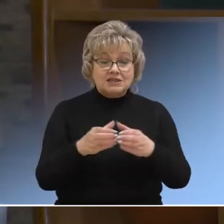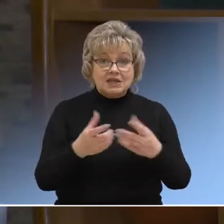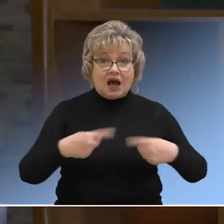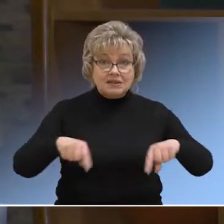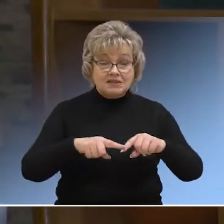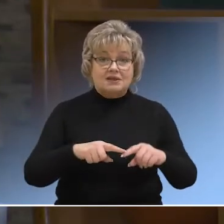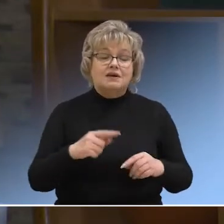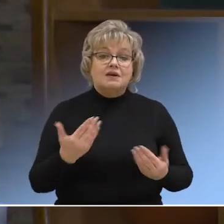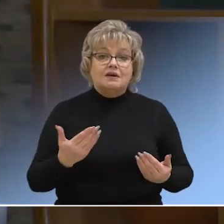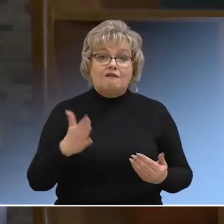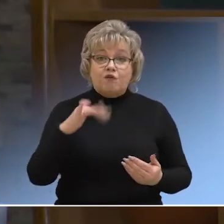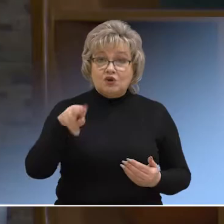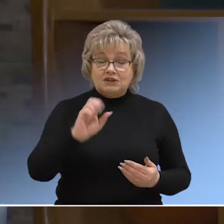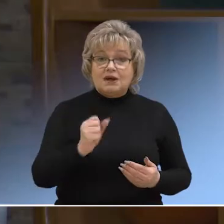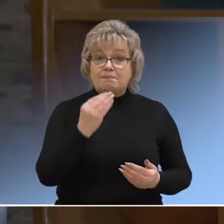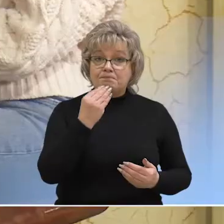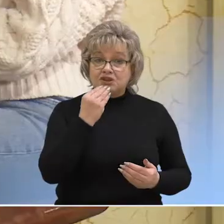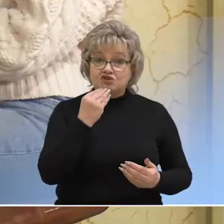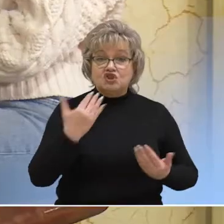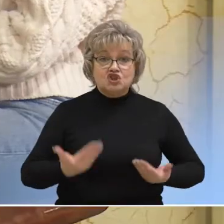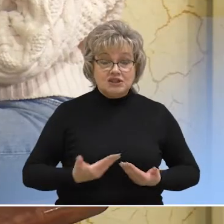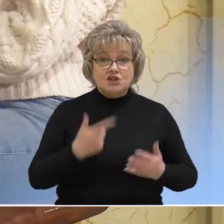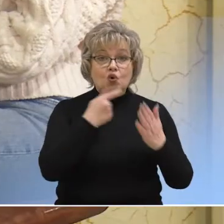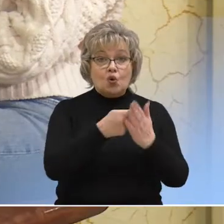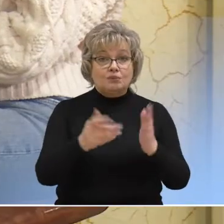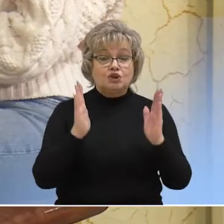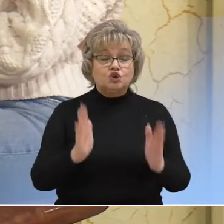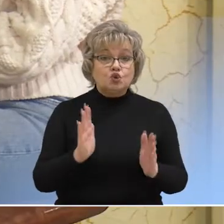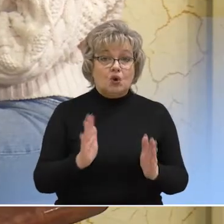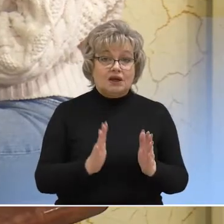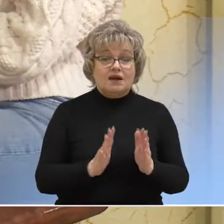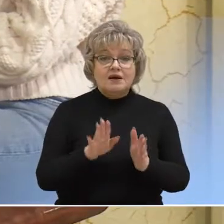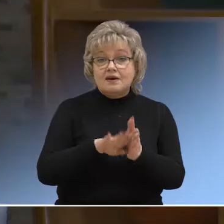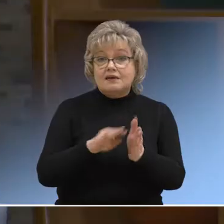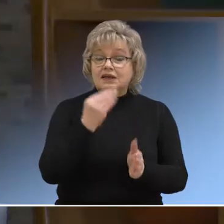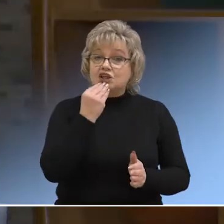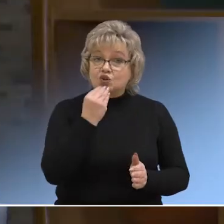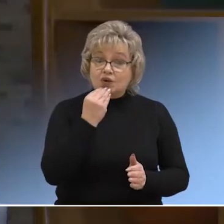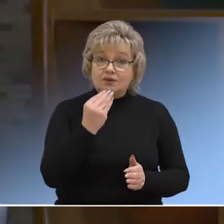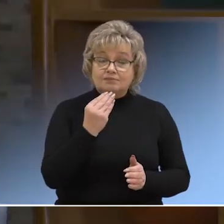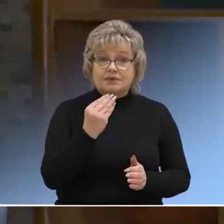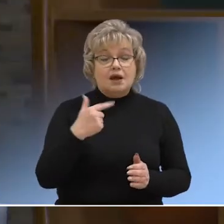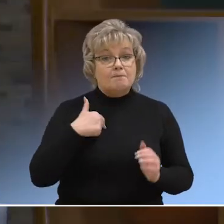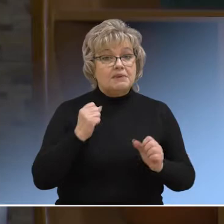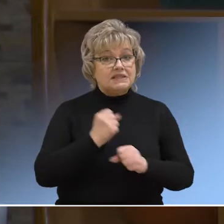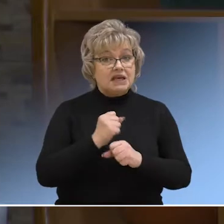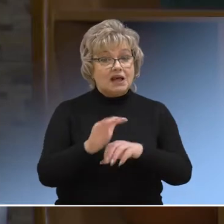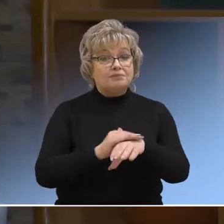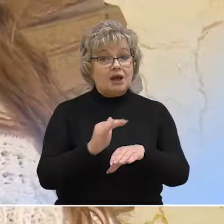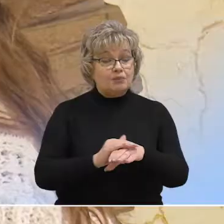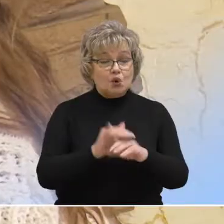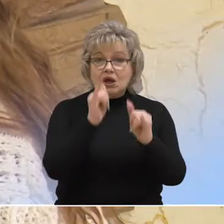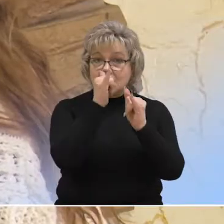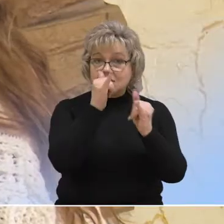благотворительных фондов «Пища жизни» заключается в том, что кормят только вегетарианской едой. Mm-hmm. Просто потому, что мы делаем добро, и мы не